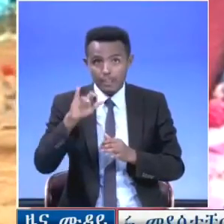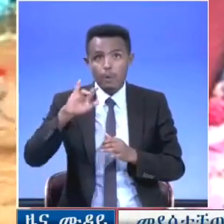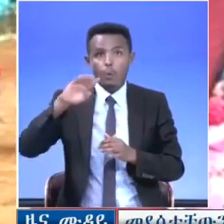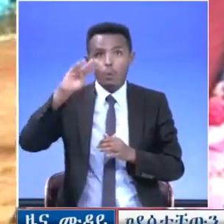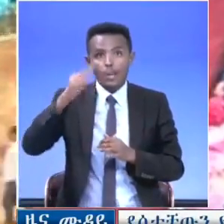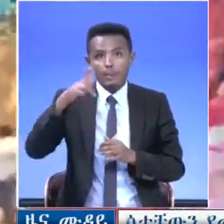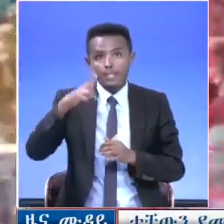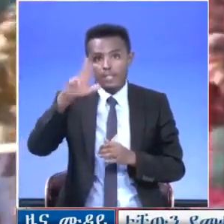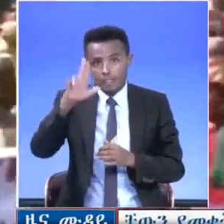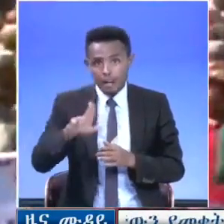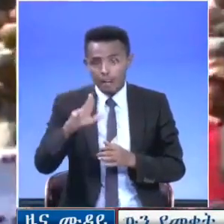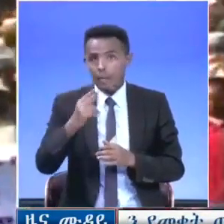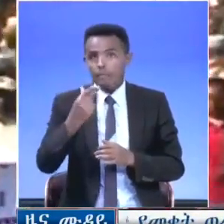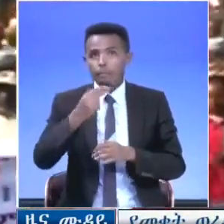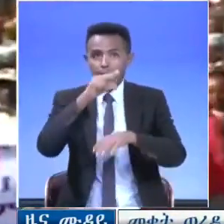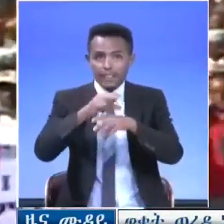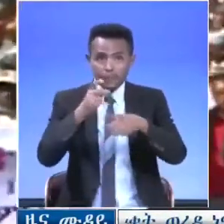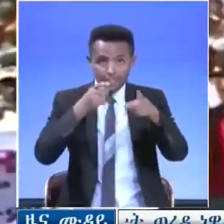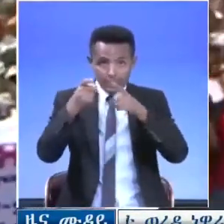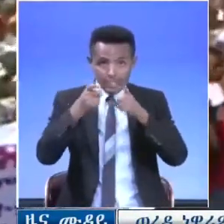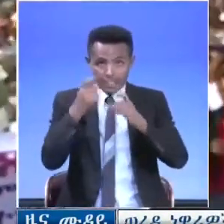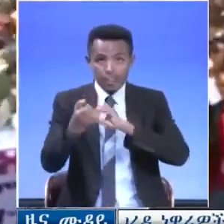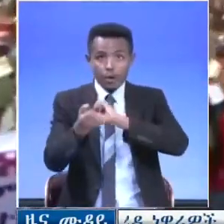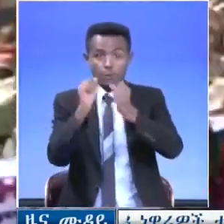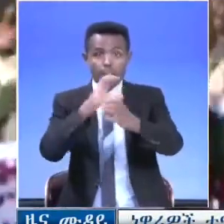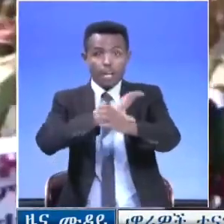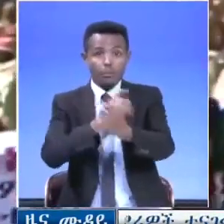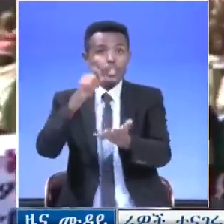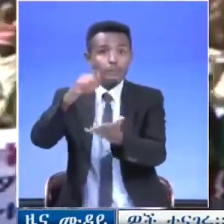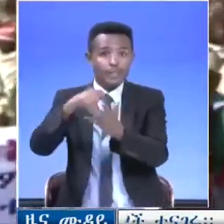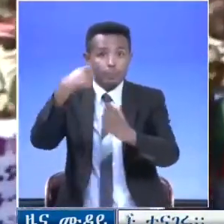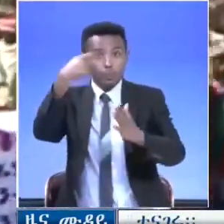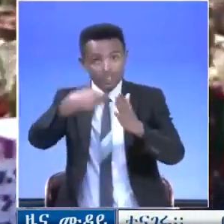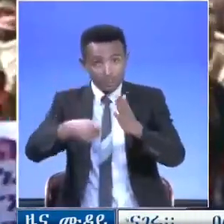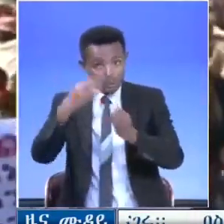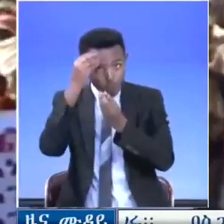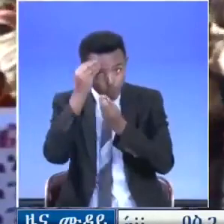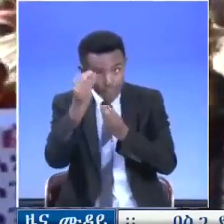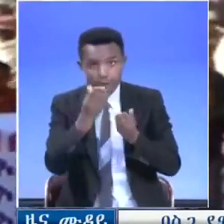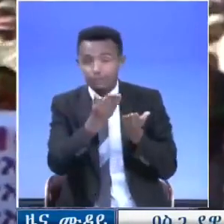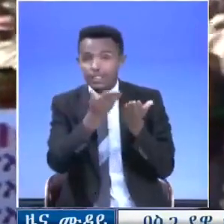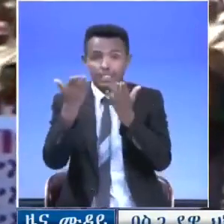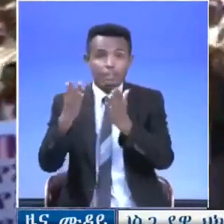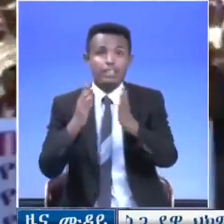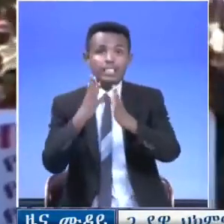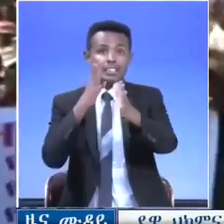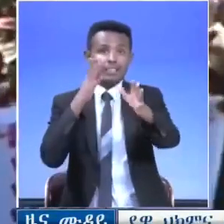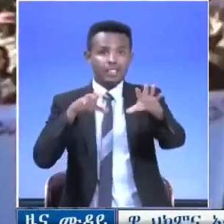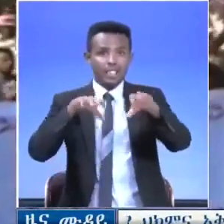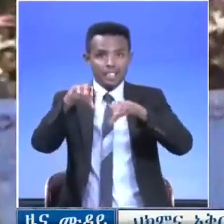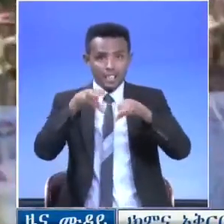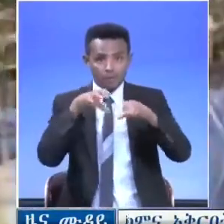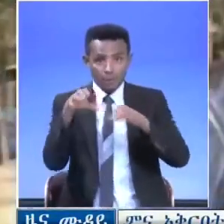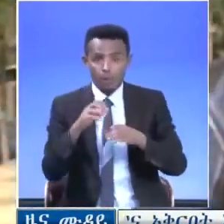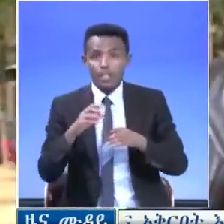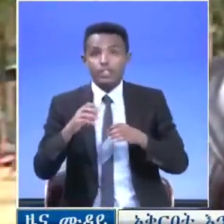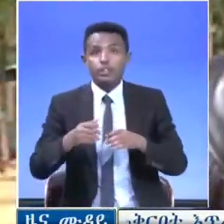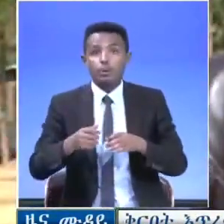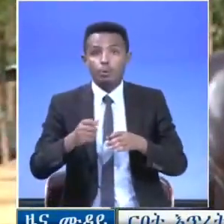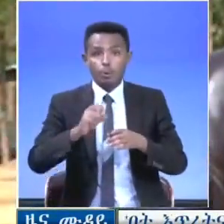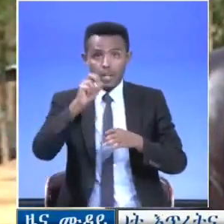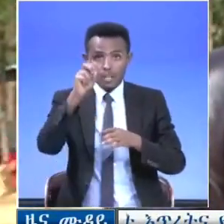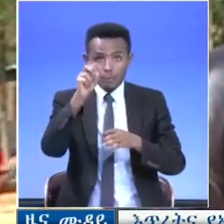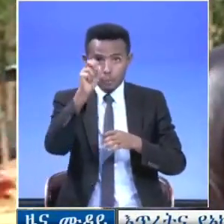አስተዳደር ጋዝጊብላ ወረዳ የለውጥ ኃይሉ ያስመዘገባቸው ውጤቶች እውቅና የሚሰጥም ሰልፍ ተካሂዷል። የወረዳው ዋና አስተዳዳሪ